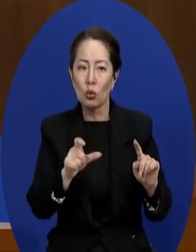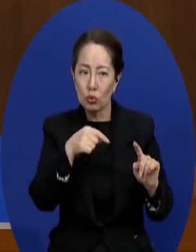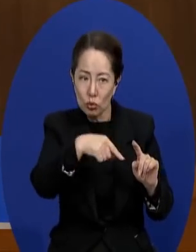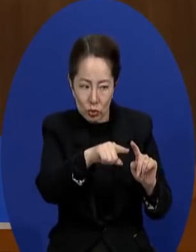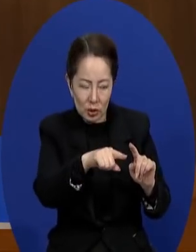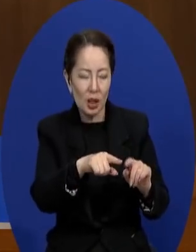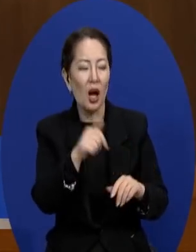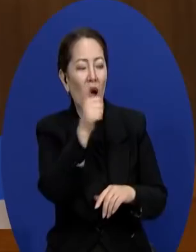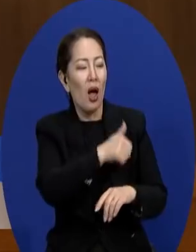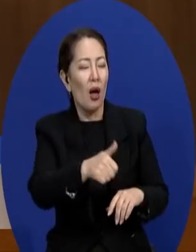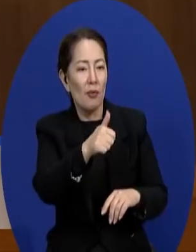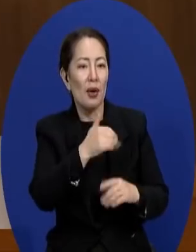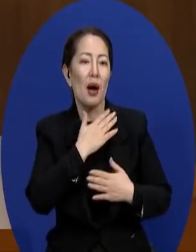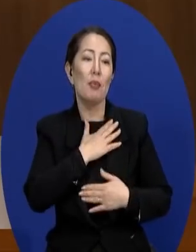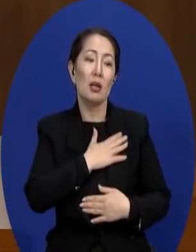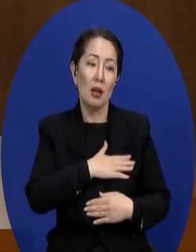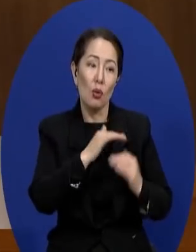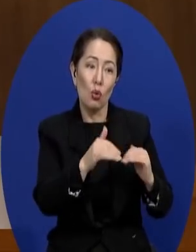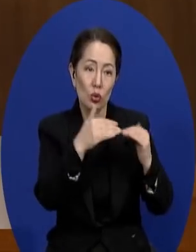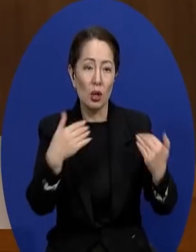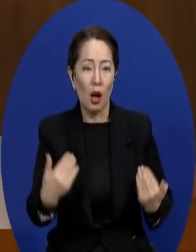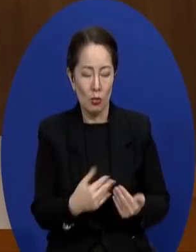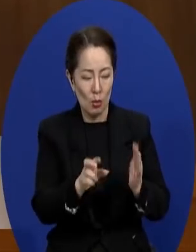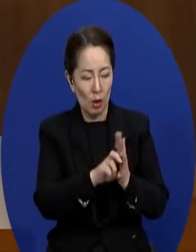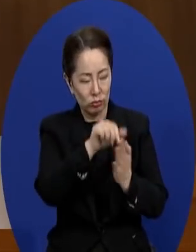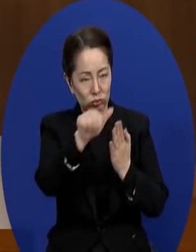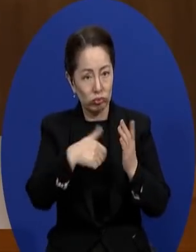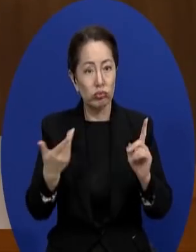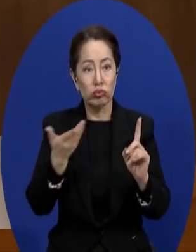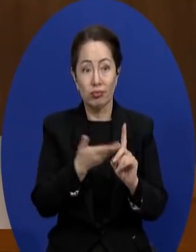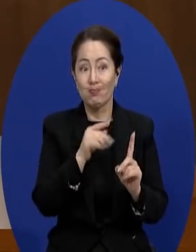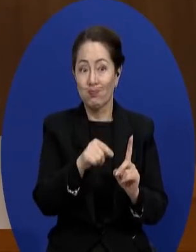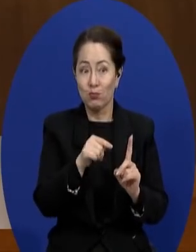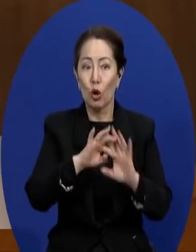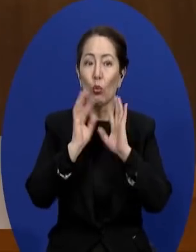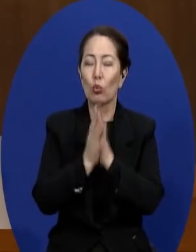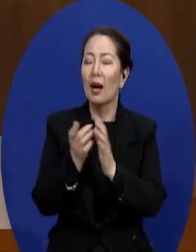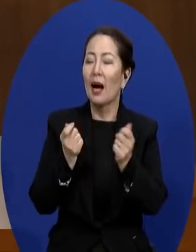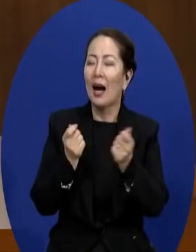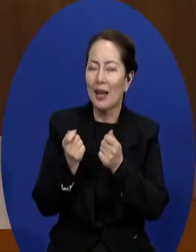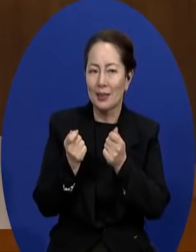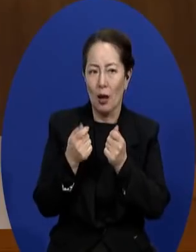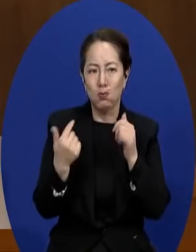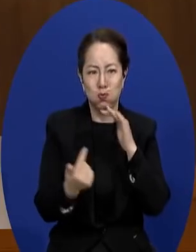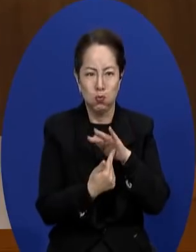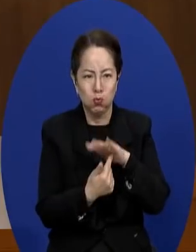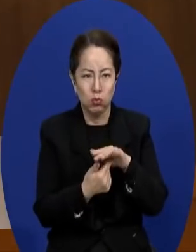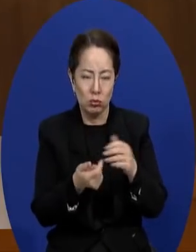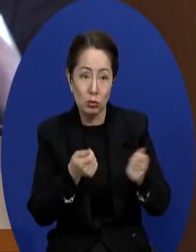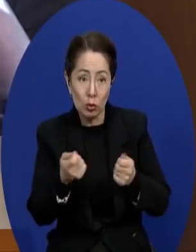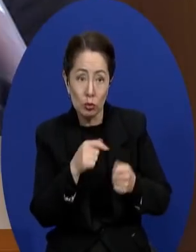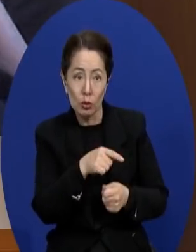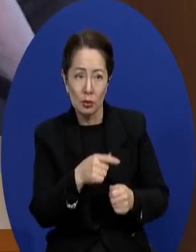хэвийн амглан тайван хөгжиж амьдрах тэрэл бололцоог хангасан бүх харилцаанд суур зохицуулалт болж